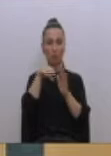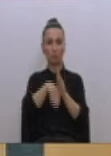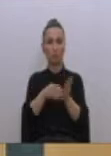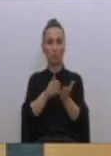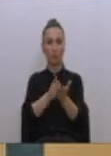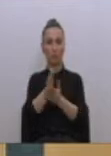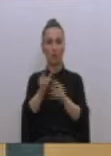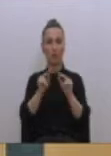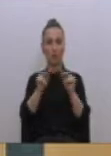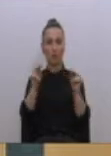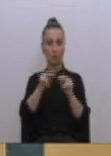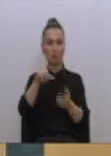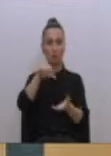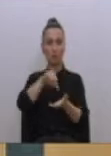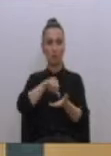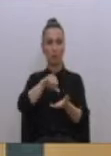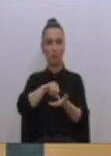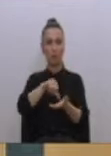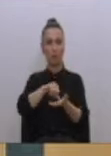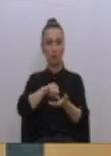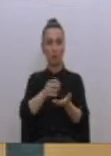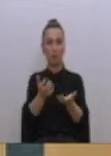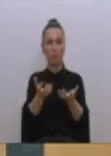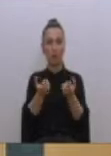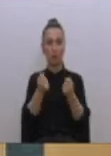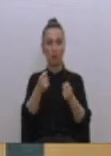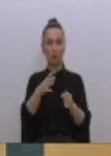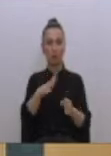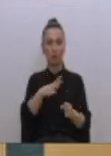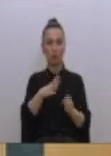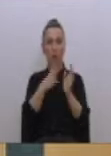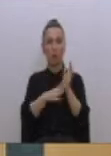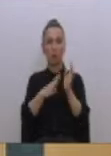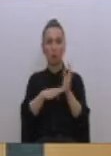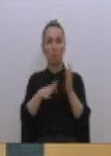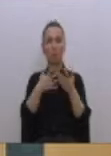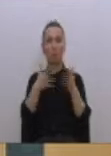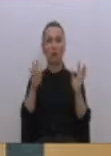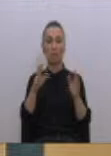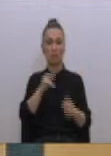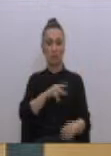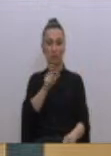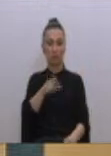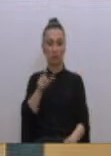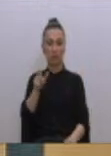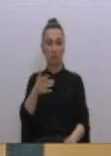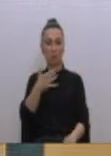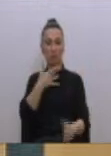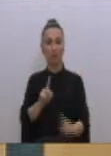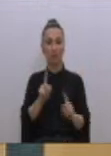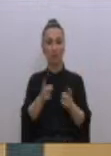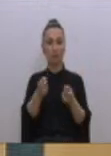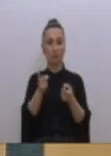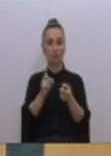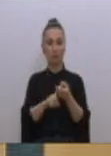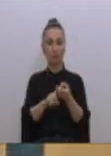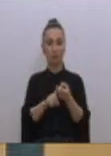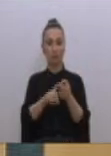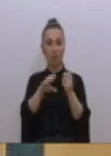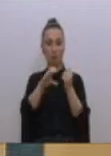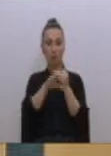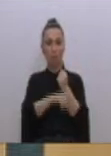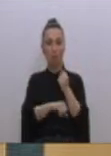მიმართულებით ტრეინინგებში მონაწილეობა მიიღო 90-ზე მეტმა თანამშრომელმა მუნიციპალიტეტებიდან.